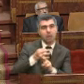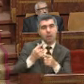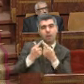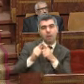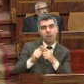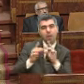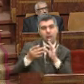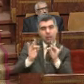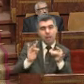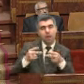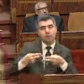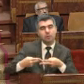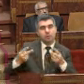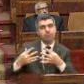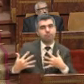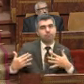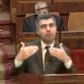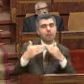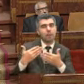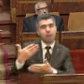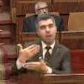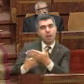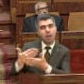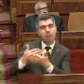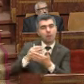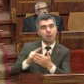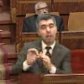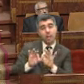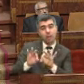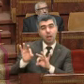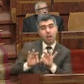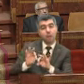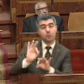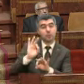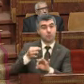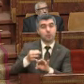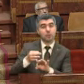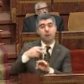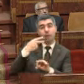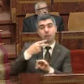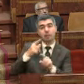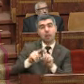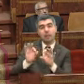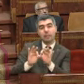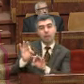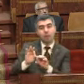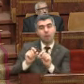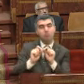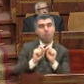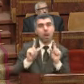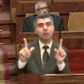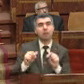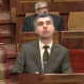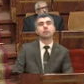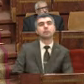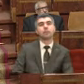والرقمنة والتوجه للشباب، ولكن نتمنى أن تفعل هذه الإجراءات لنتحدث بالفعل عن استراتيجية ثقافية ناجعة.